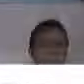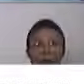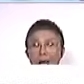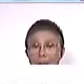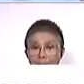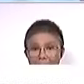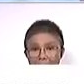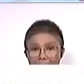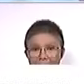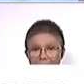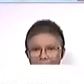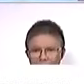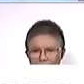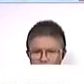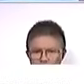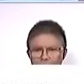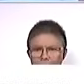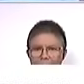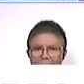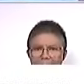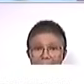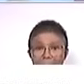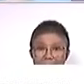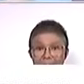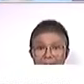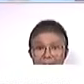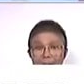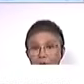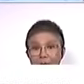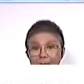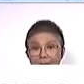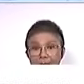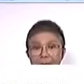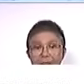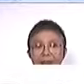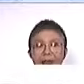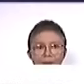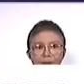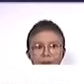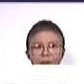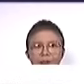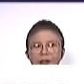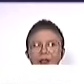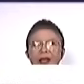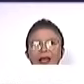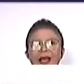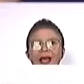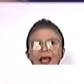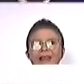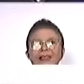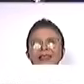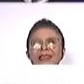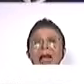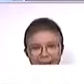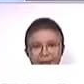langangkat Gus Muhaimin untuk menaikkan peringkat Indonesia di sgie terus Serang sgie saya enggak paham